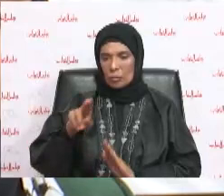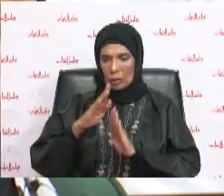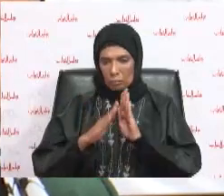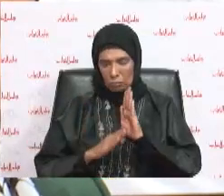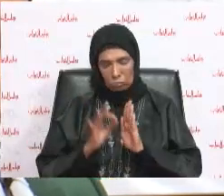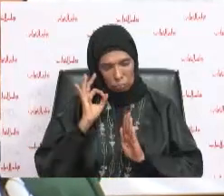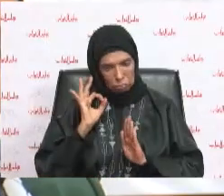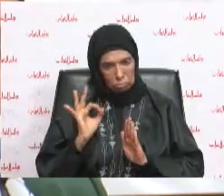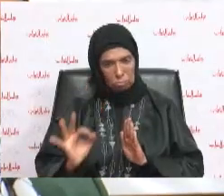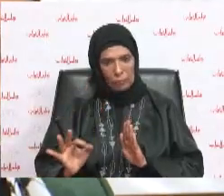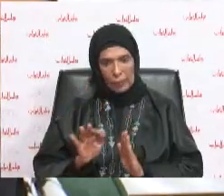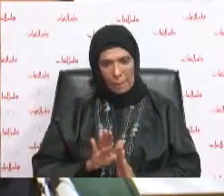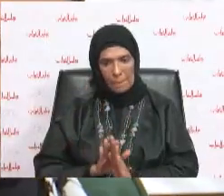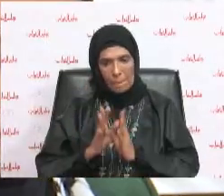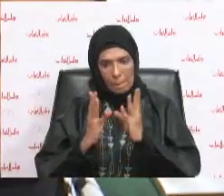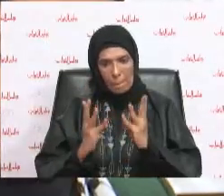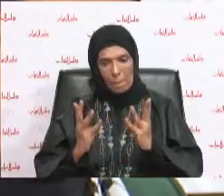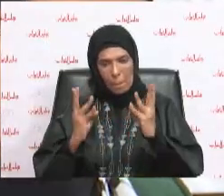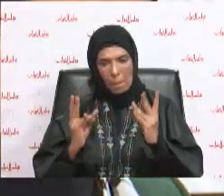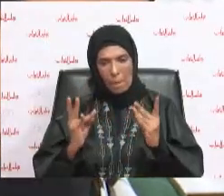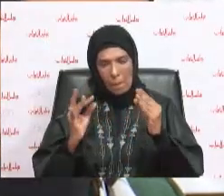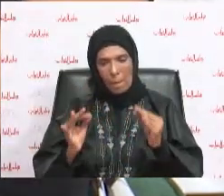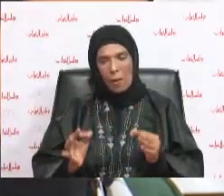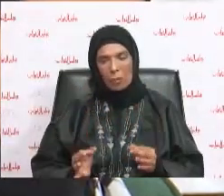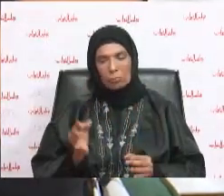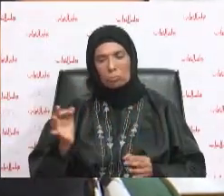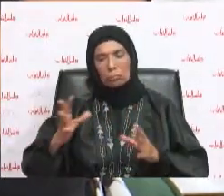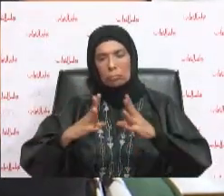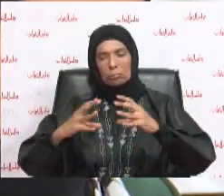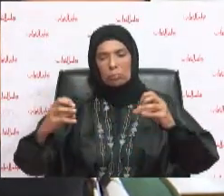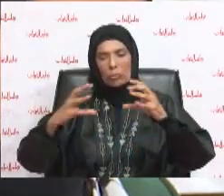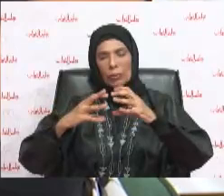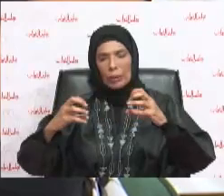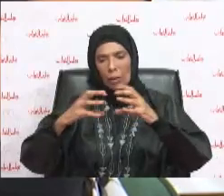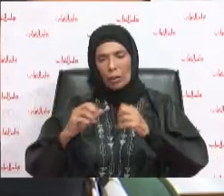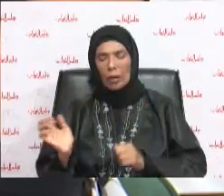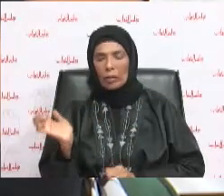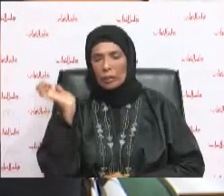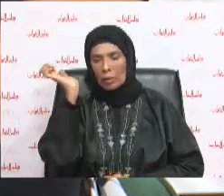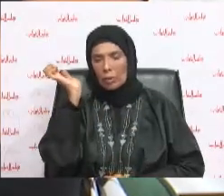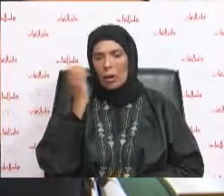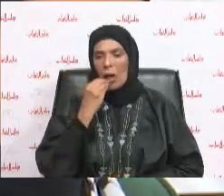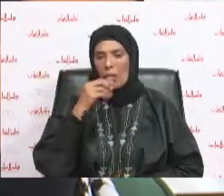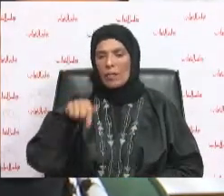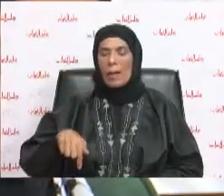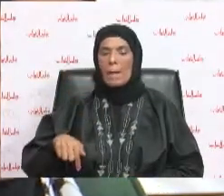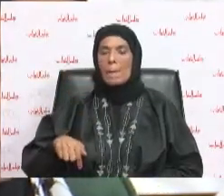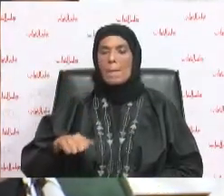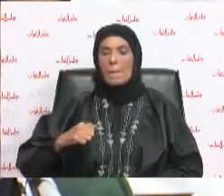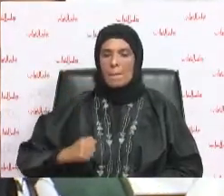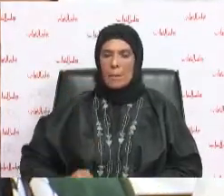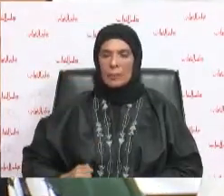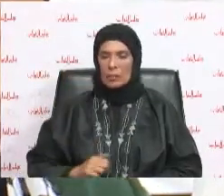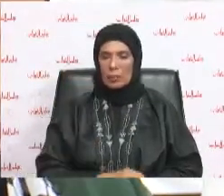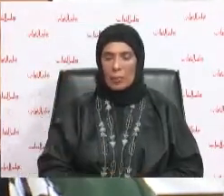المحكم والمدعم بالأرقام، والذي يفصل ويشرح وضع الأمن الغذائي لمملكة البحرين ويضع النقاط